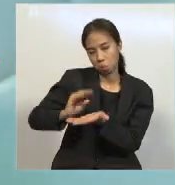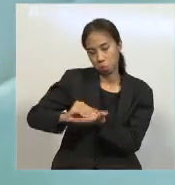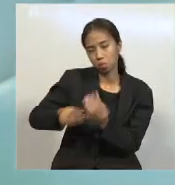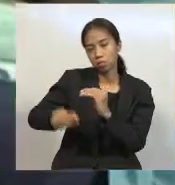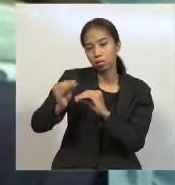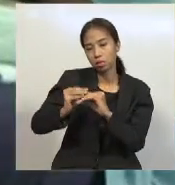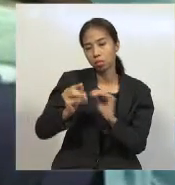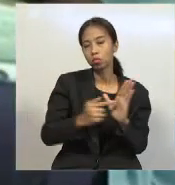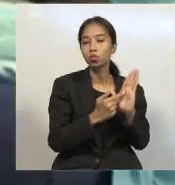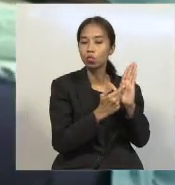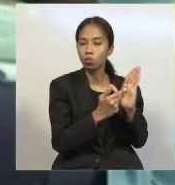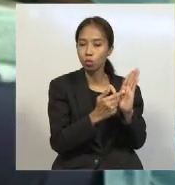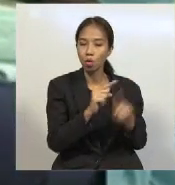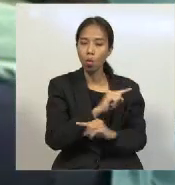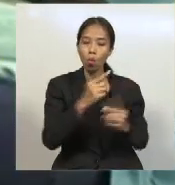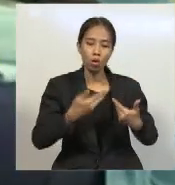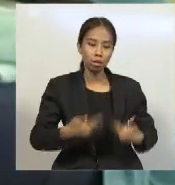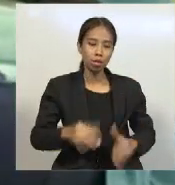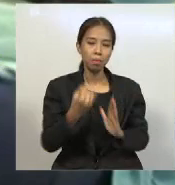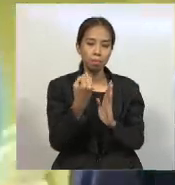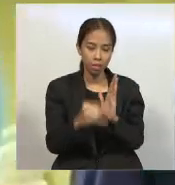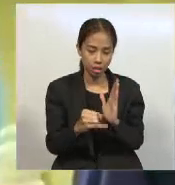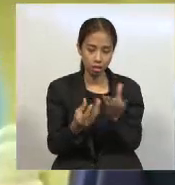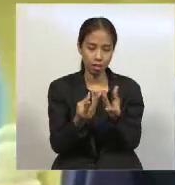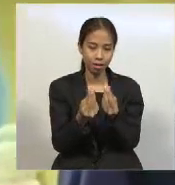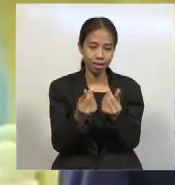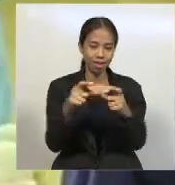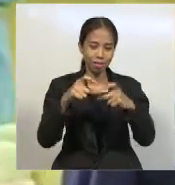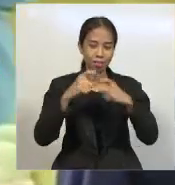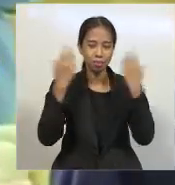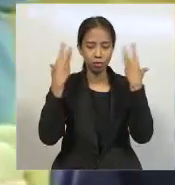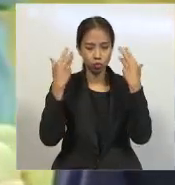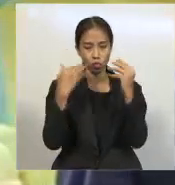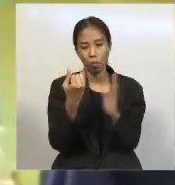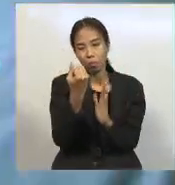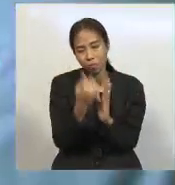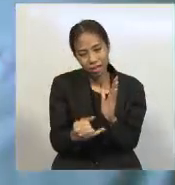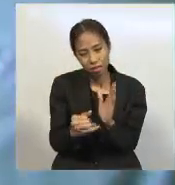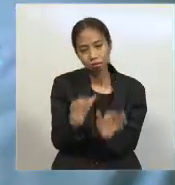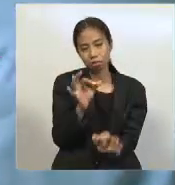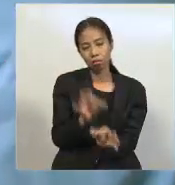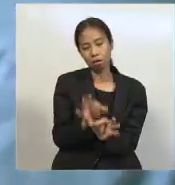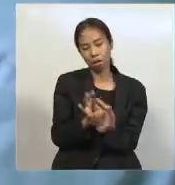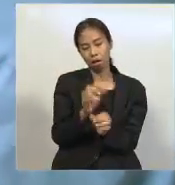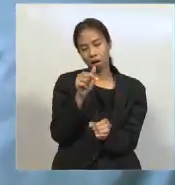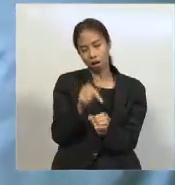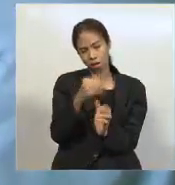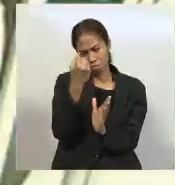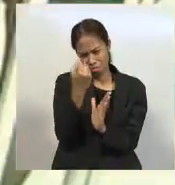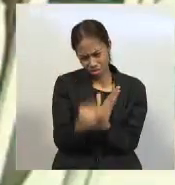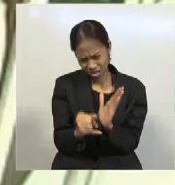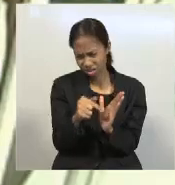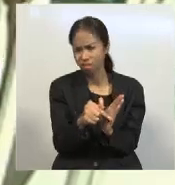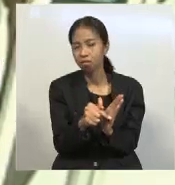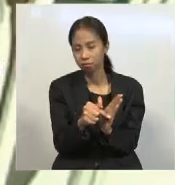ช่นวันเดือนปีเกิดไม่ถูกต้องเลขบัตรประชาชนไม่ถูกต้องบัญชีธนาคารปิดบัญชีธน